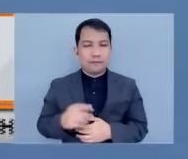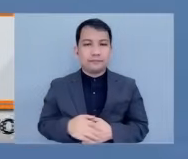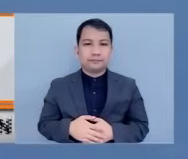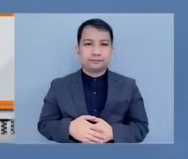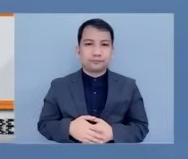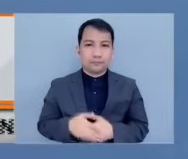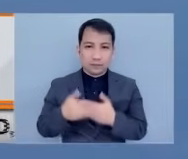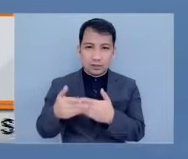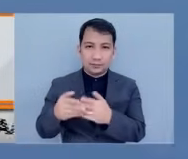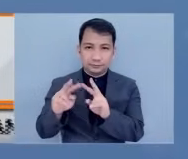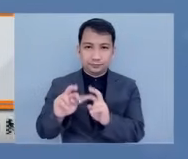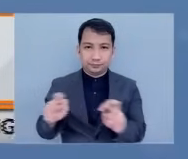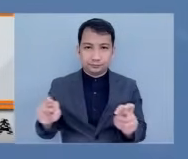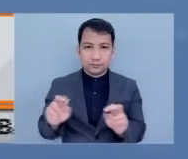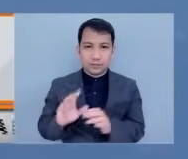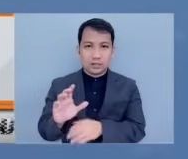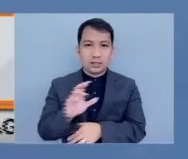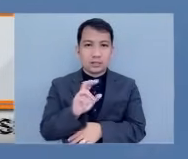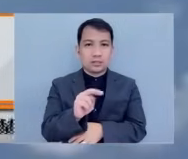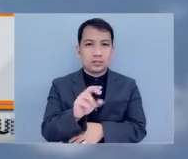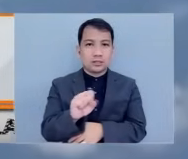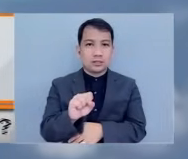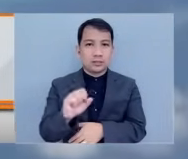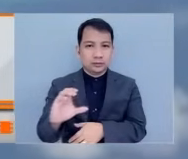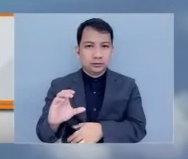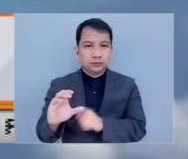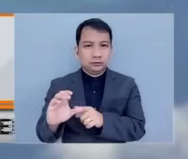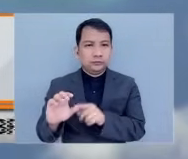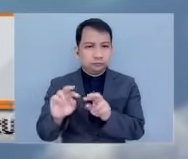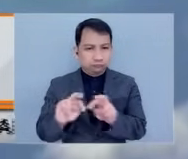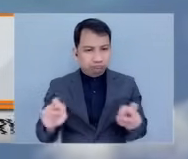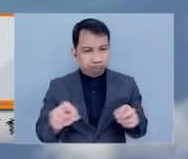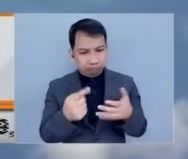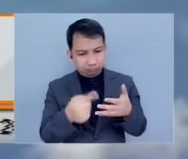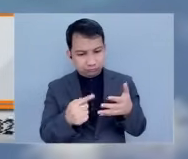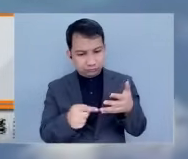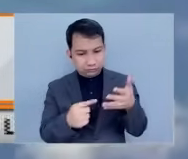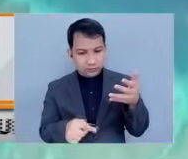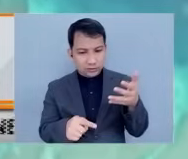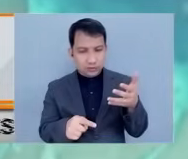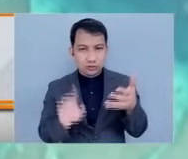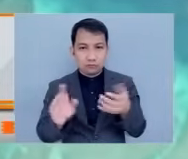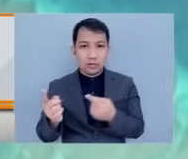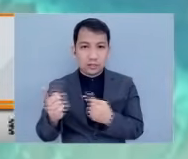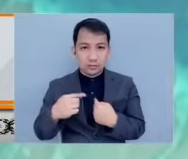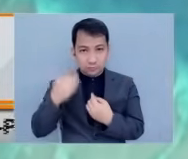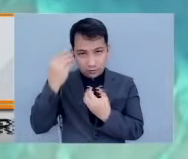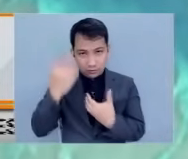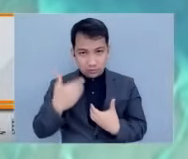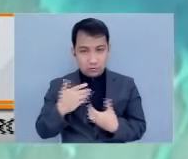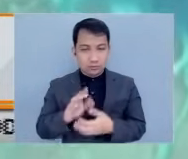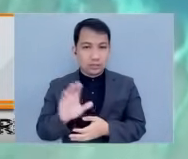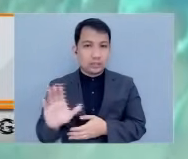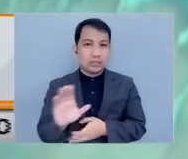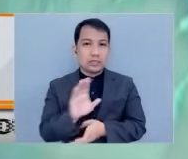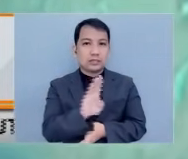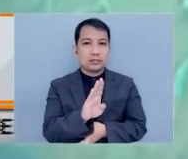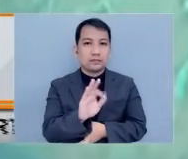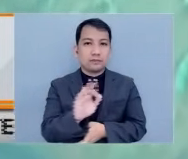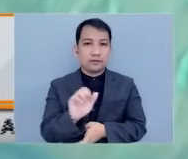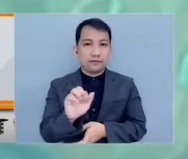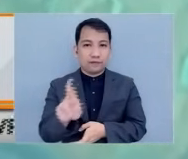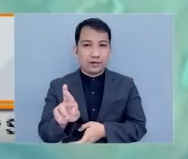Pinaiimbestigahan na ito ng National Security Council para ma-validate ang mga ulat. Bilin daw ng konseho sa Bureau of Fisheries and Aquatic